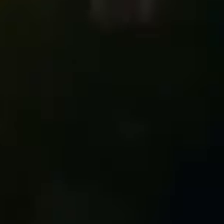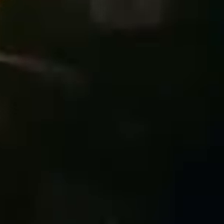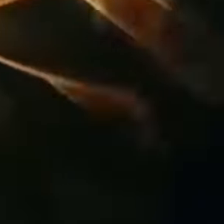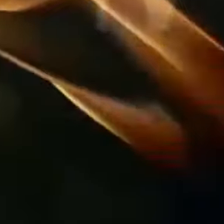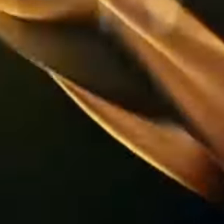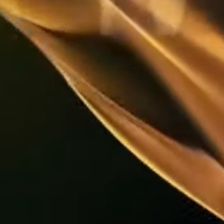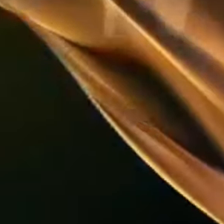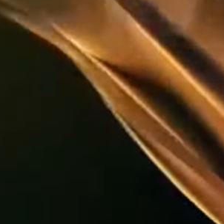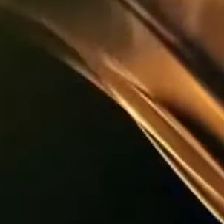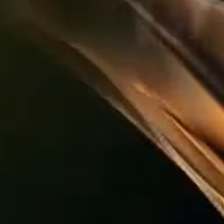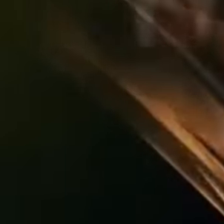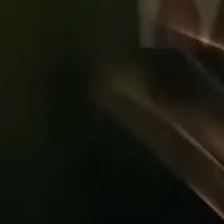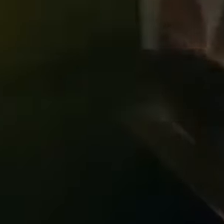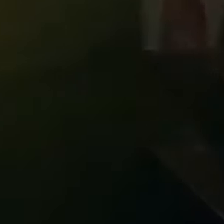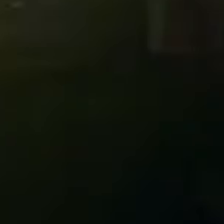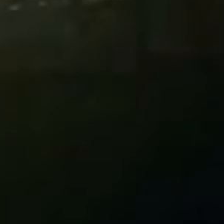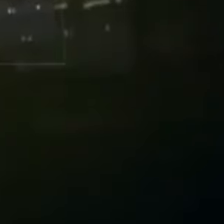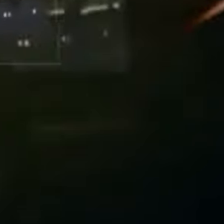Halo